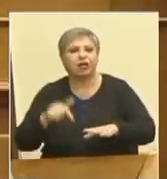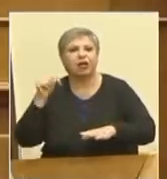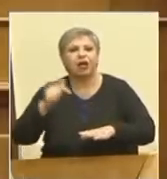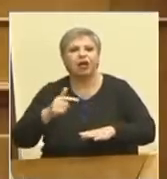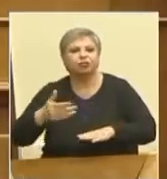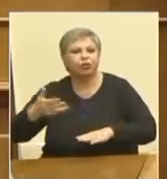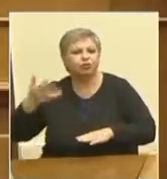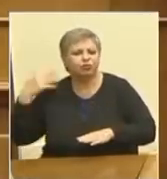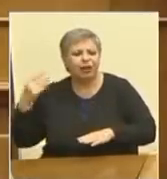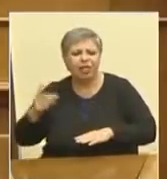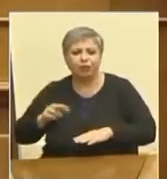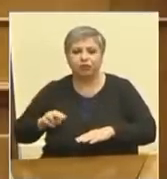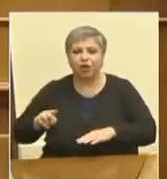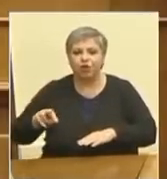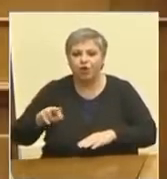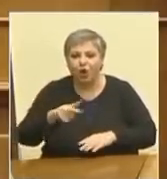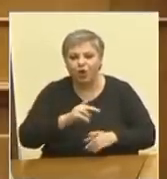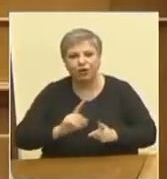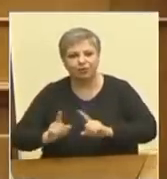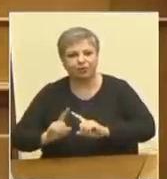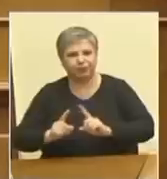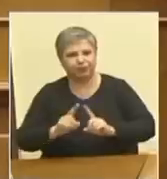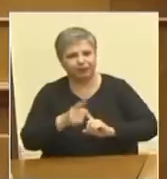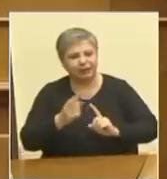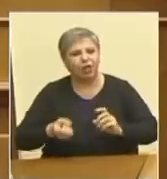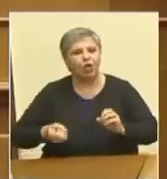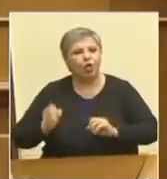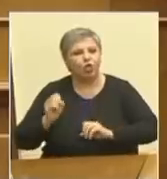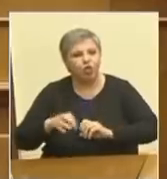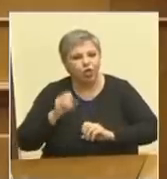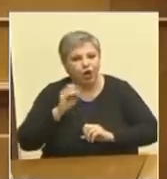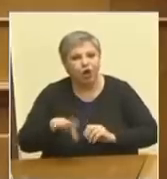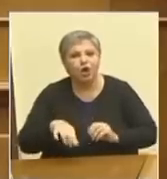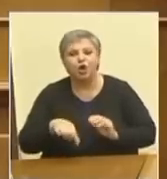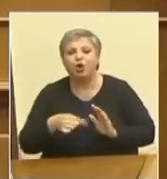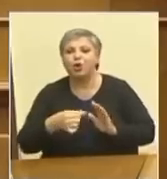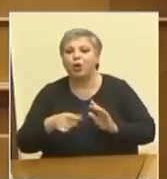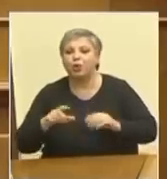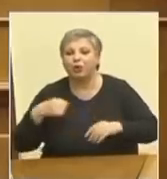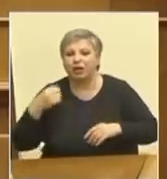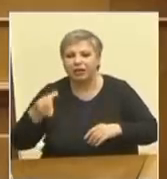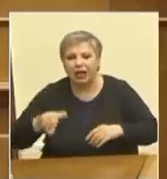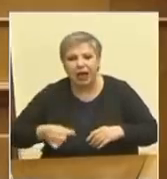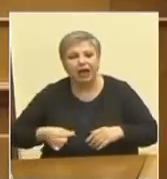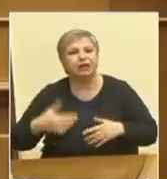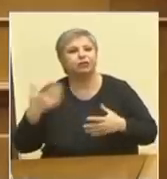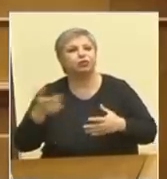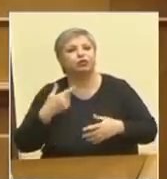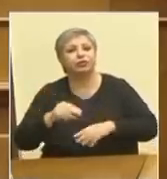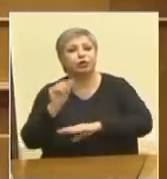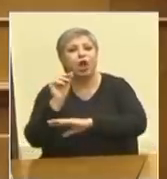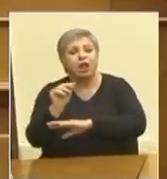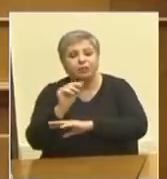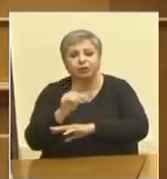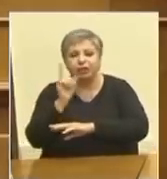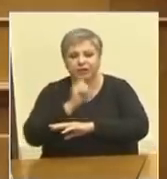παλιάς πελατειακής λογικής, τα ρουσφέτια, τη διόγκωση του κράτους, τα ταξίματα, τα ψέματα,